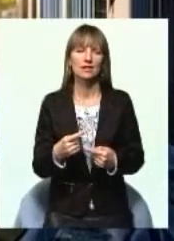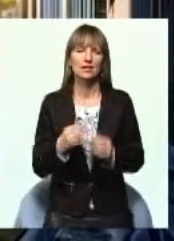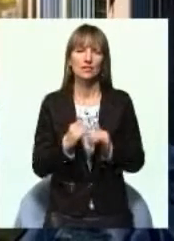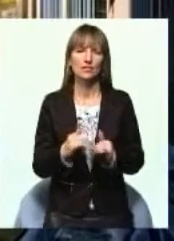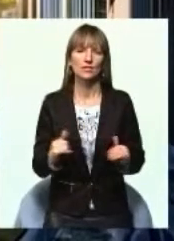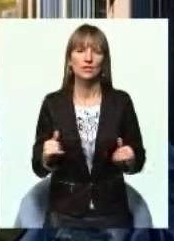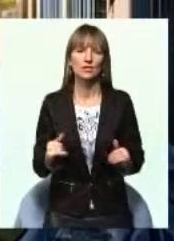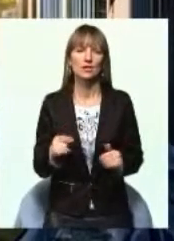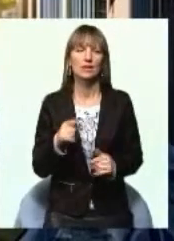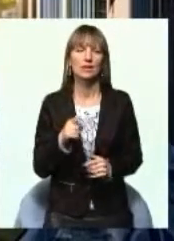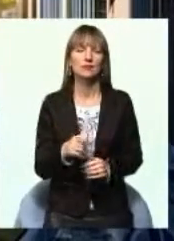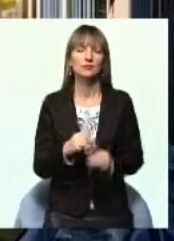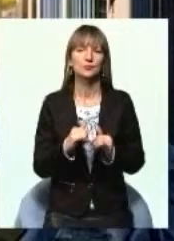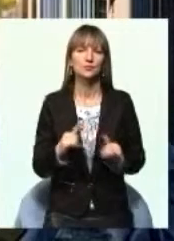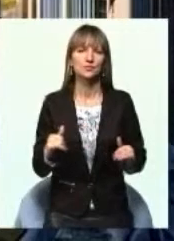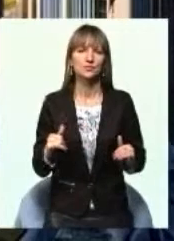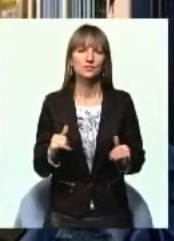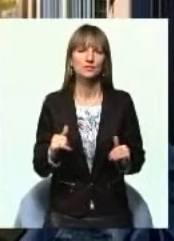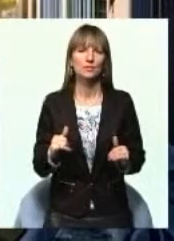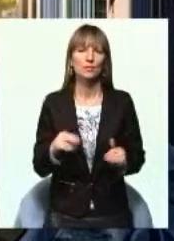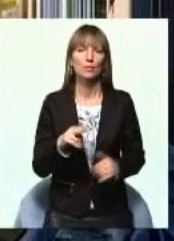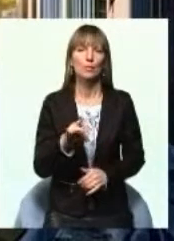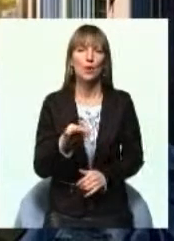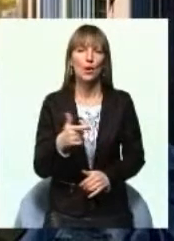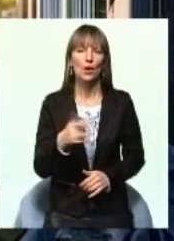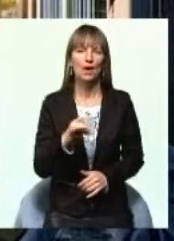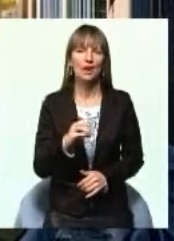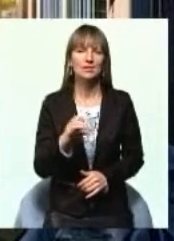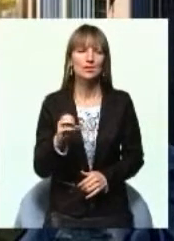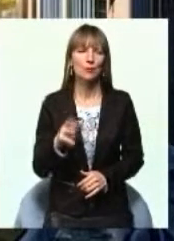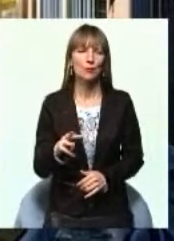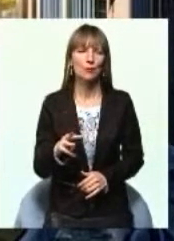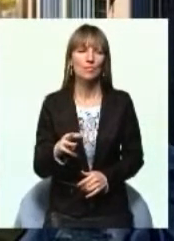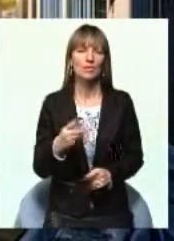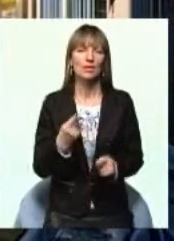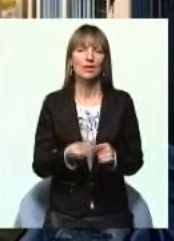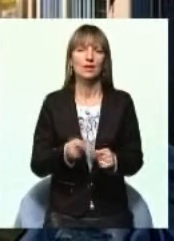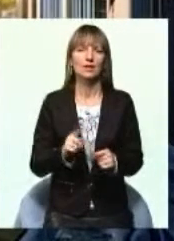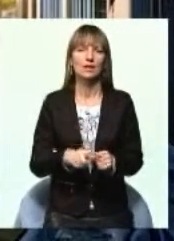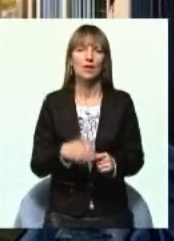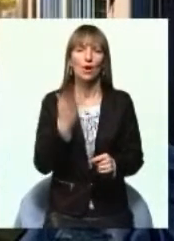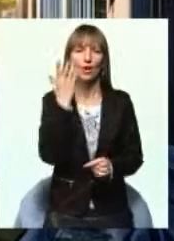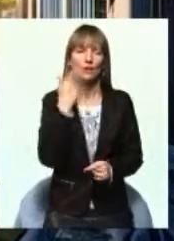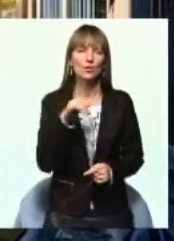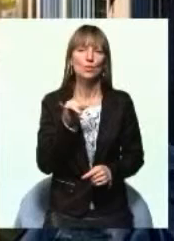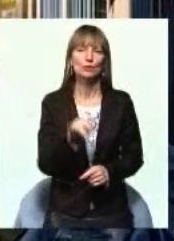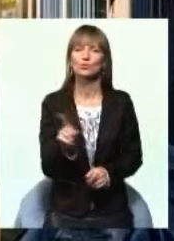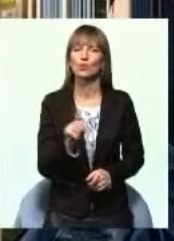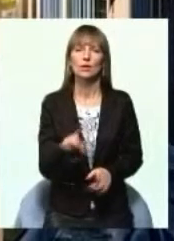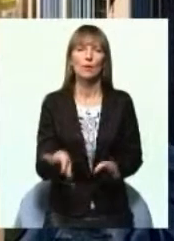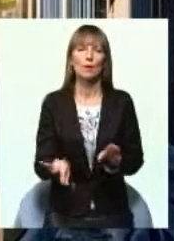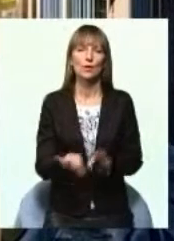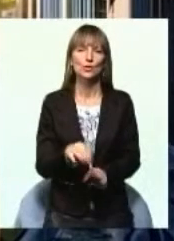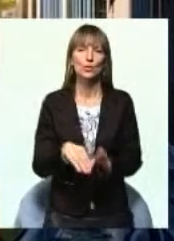прогреваются. Они прогреваются прогрессом. Прогресс – это когда у тебя что-то